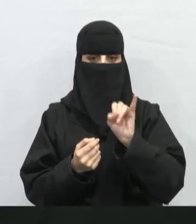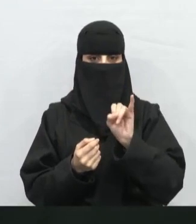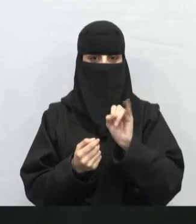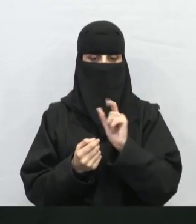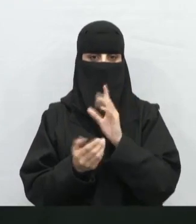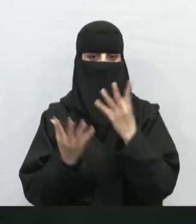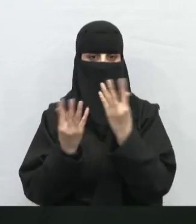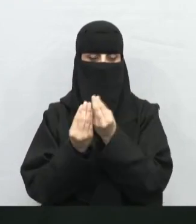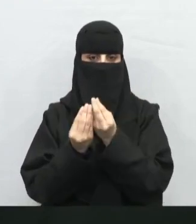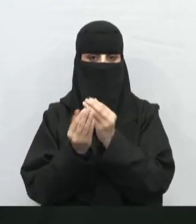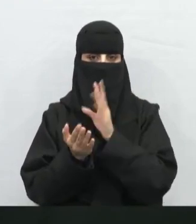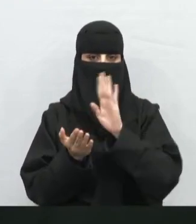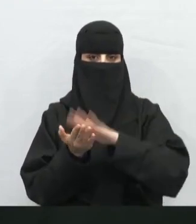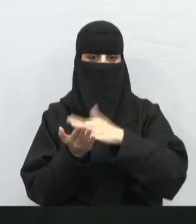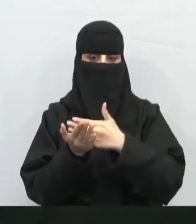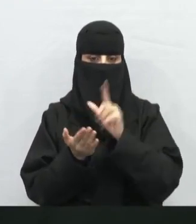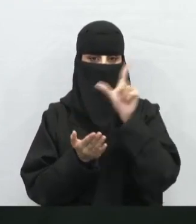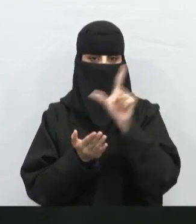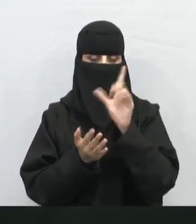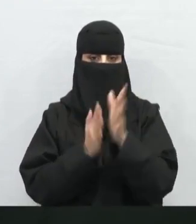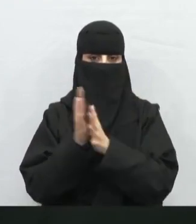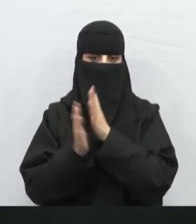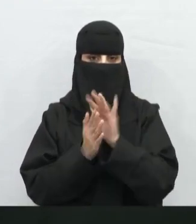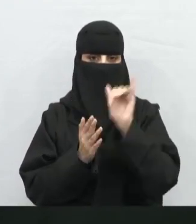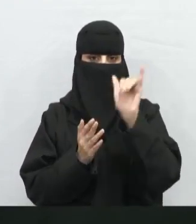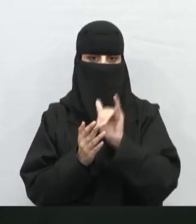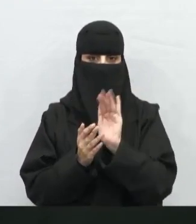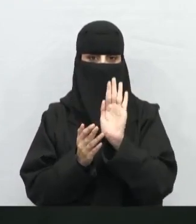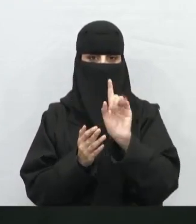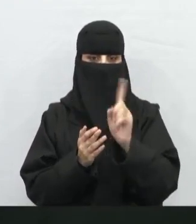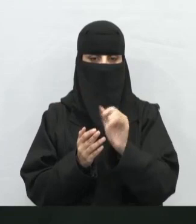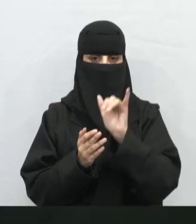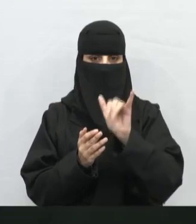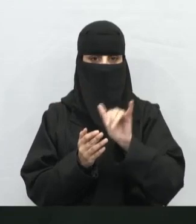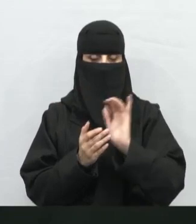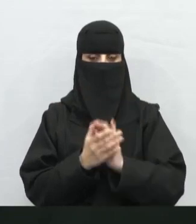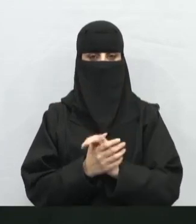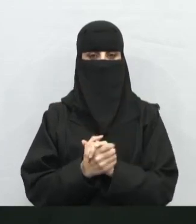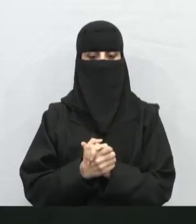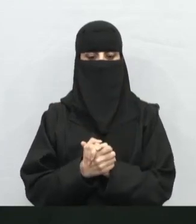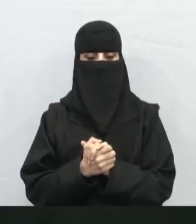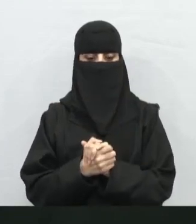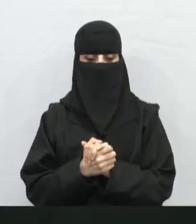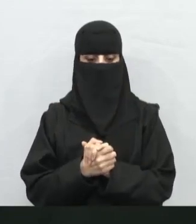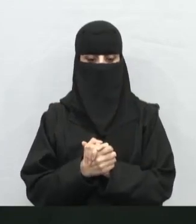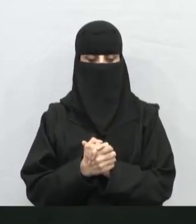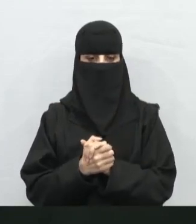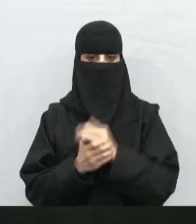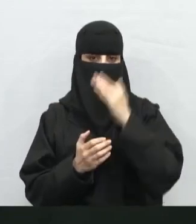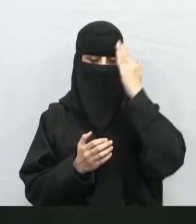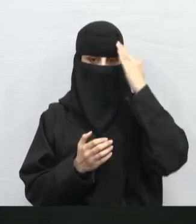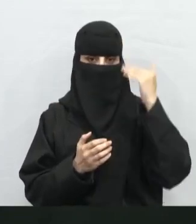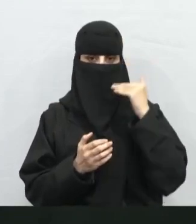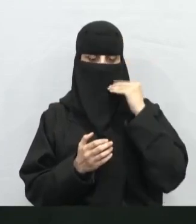معلم الماده سالم الهزاع برفقه الاستاذه يسرى الشهري في لغه الاشاره احبابي